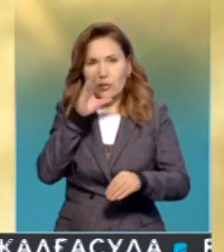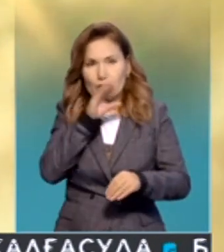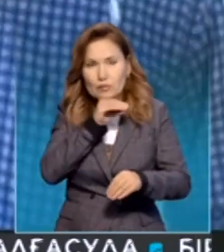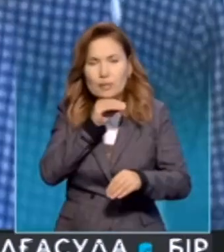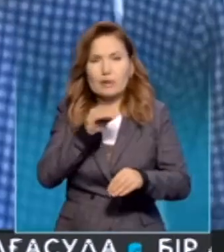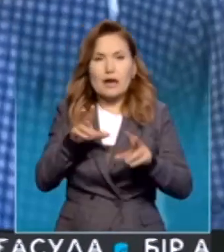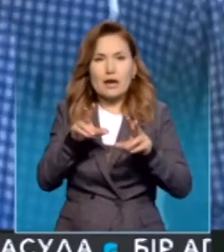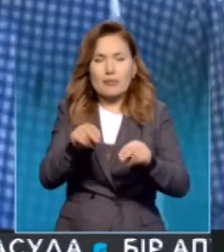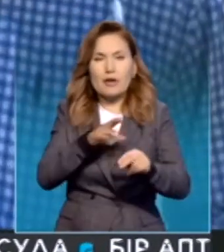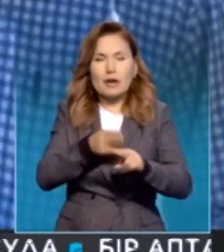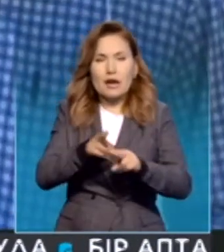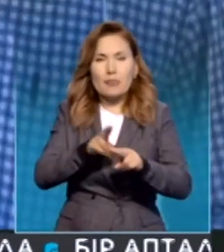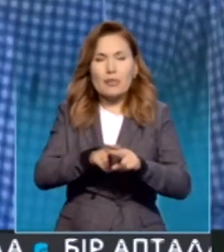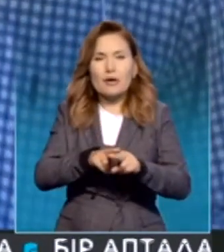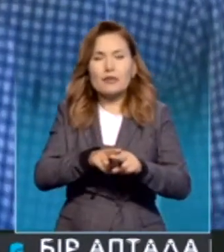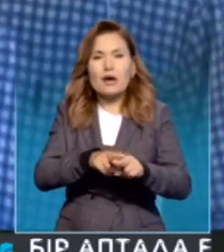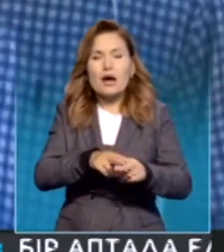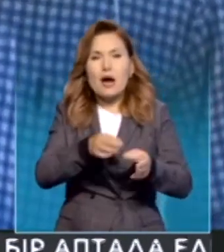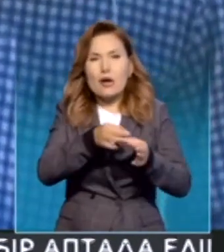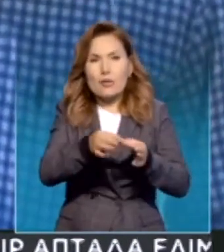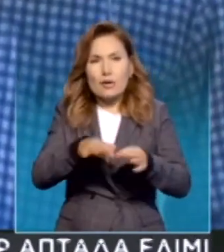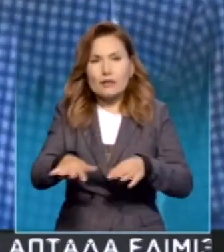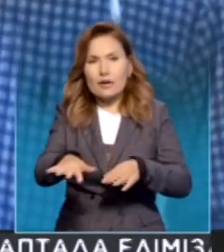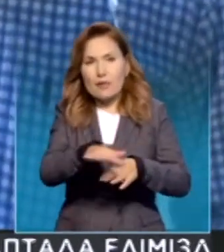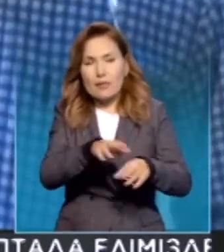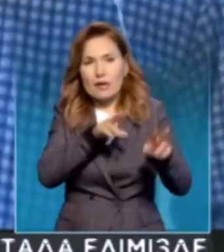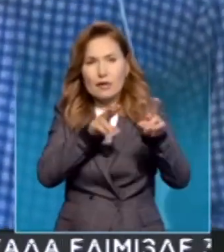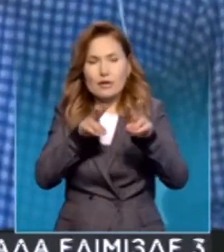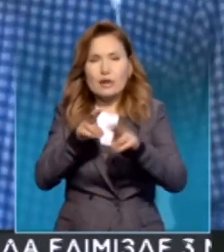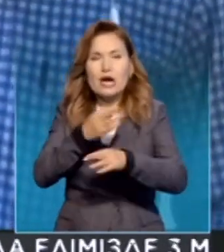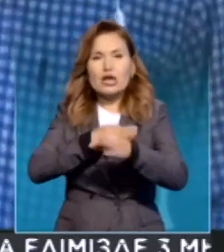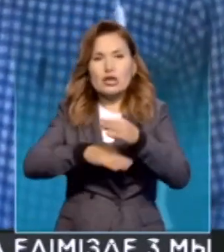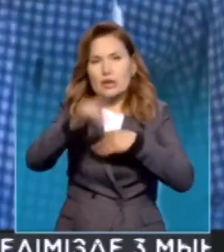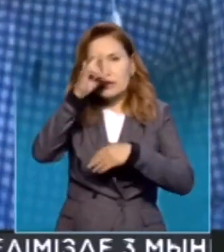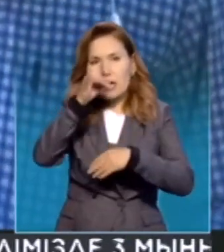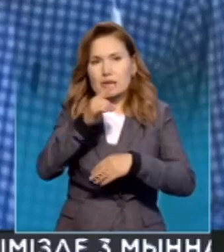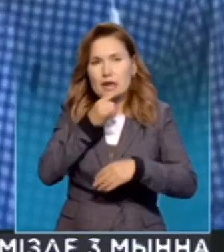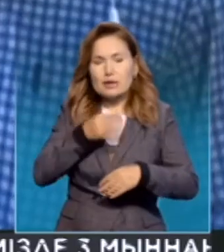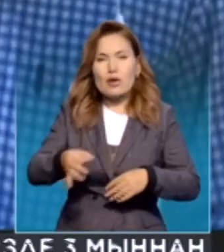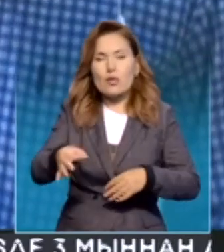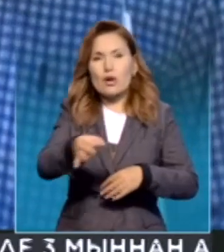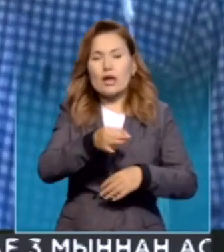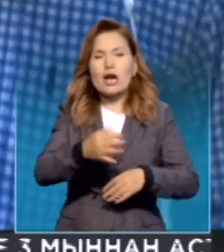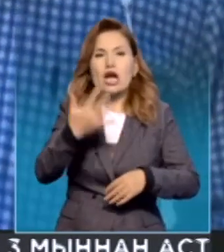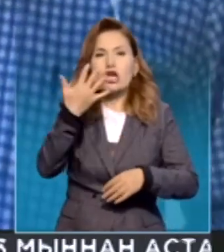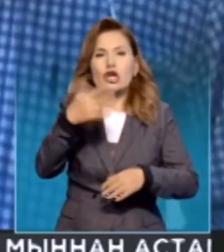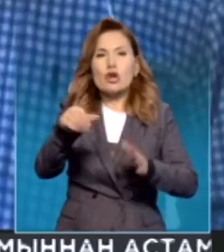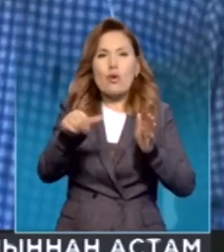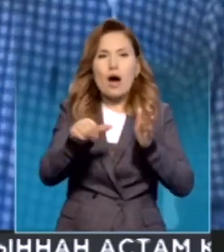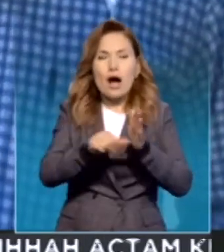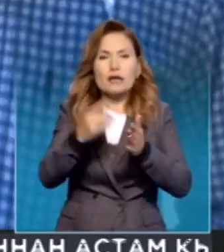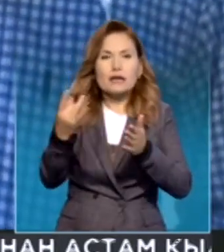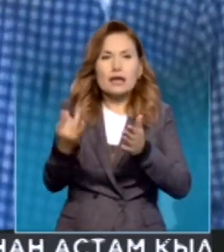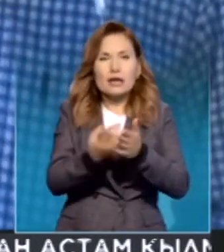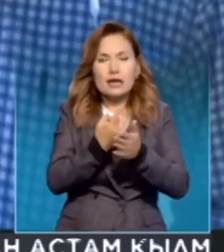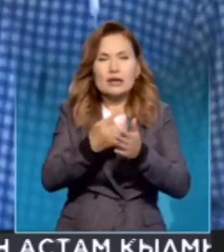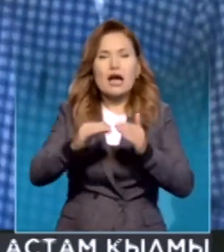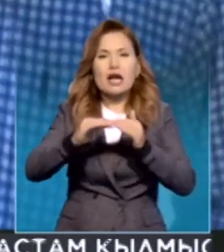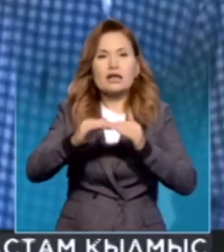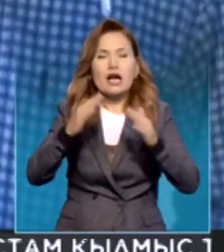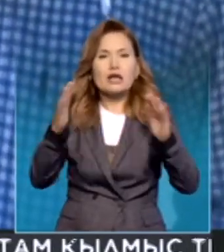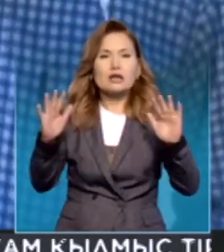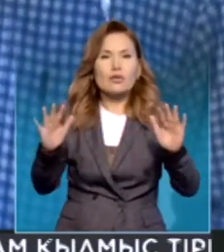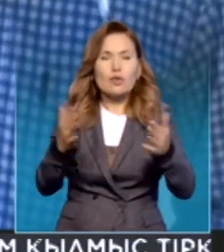тек жекелеген өрт ошақтары ғана қалған. Жалпы шығыста биыл 56 рет дала өрті болса, 27